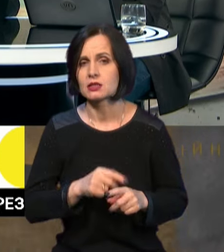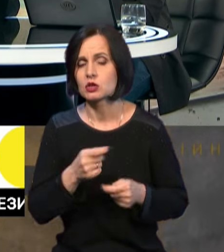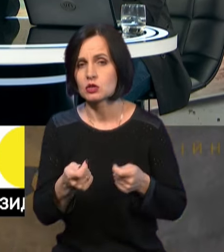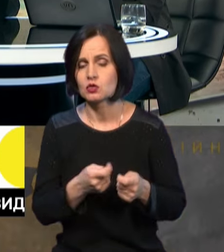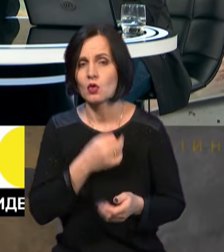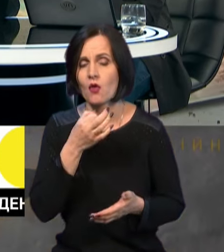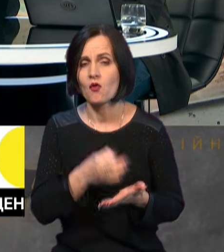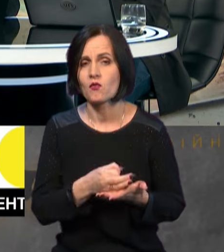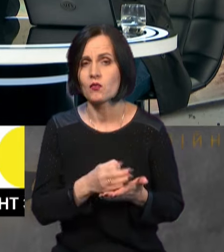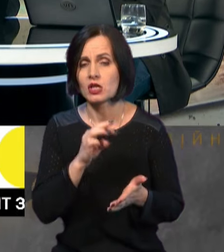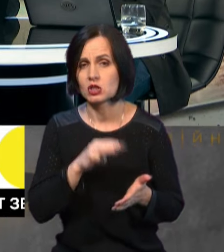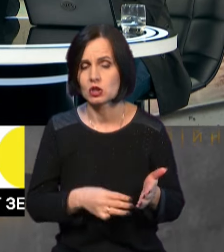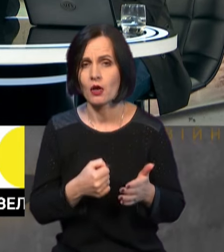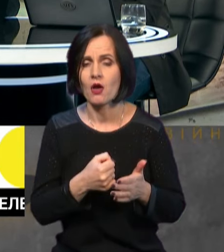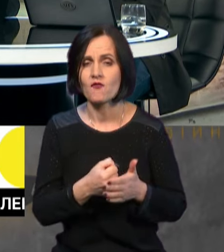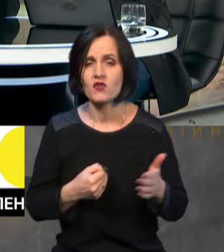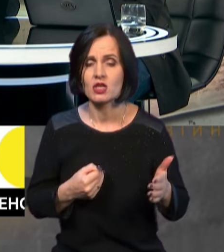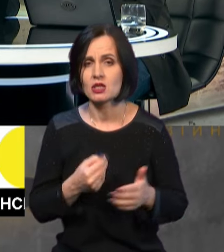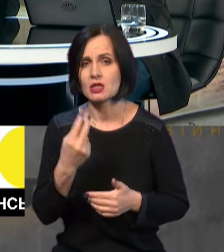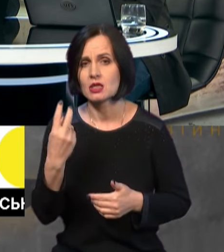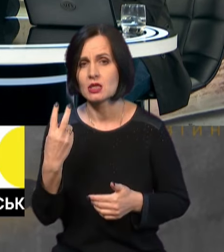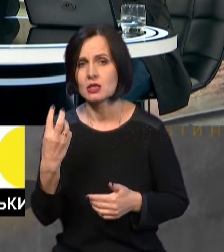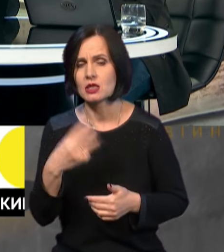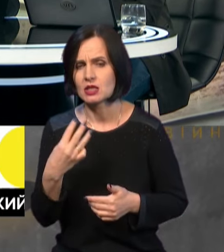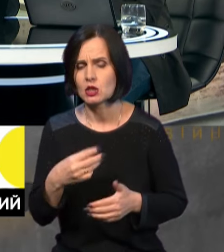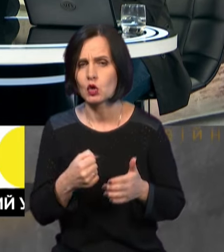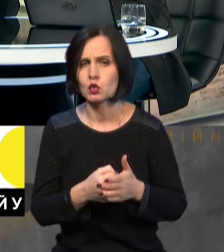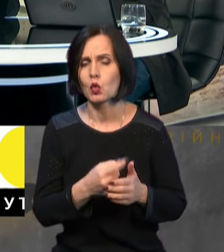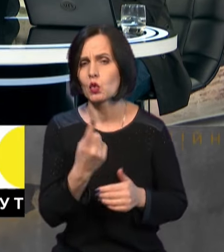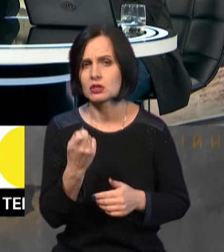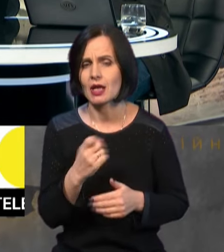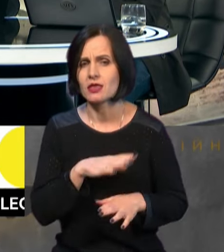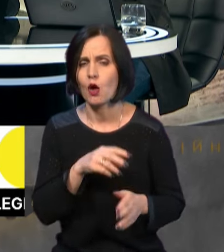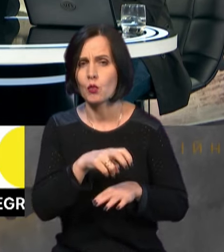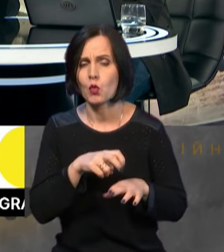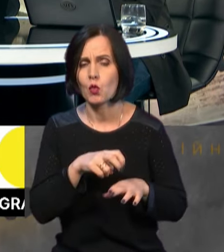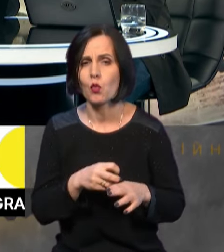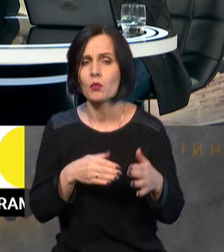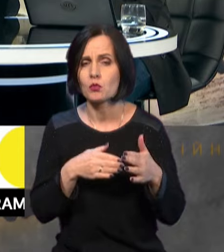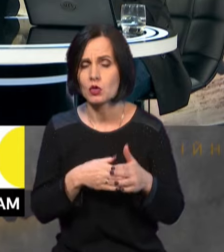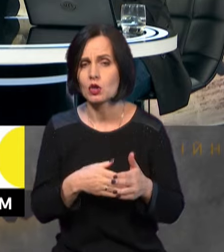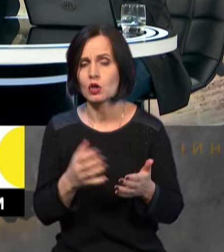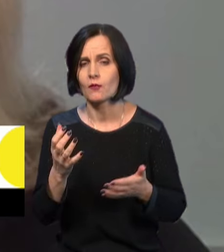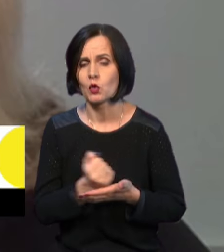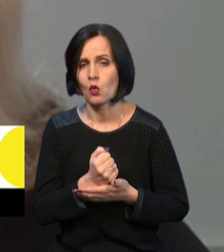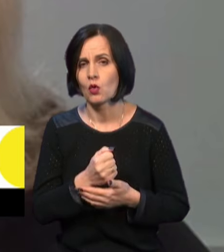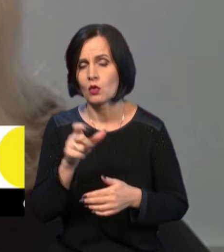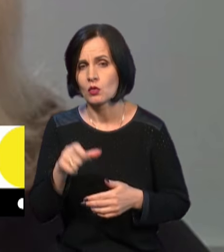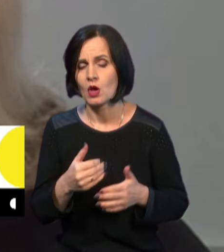вигляді штрафу від 30 до 100 неоподаткованих мінімумів доходів громадян, тобто від 510